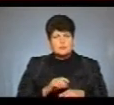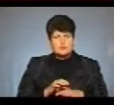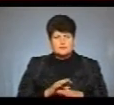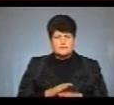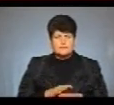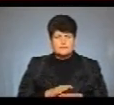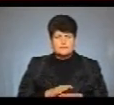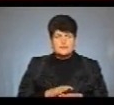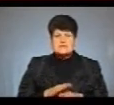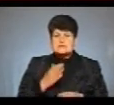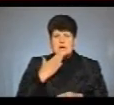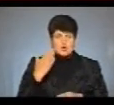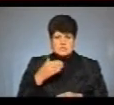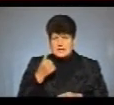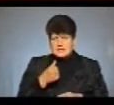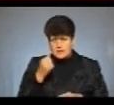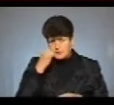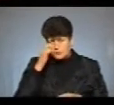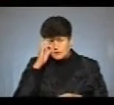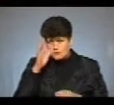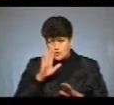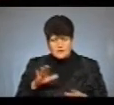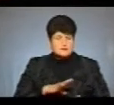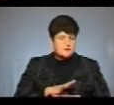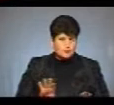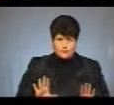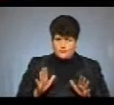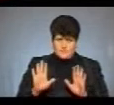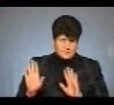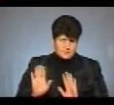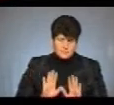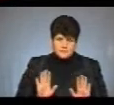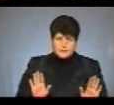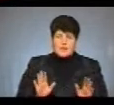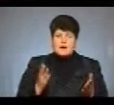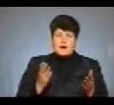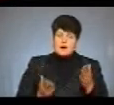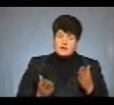поводились? За останній рік, слава Богу, в нас не було таких випадків, проте